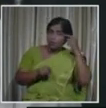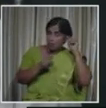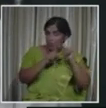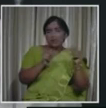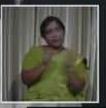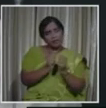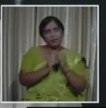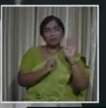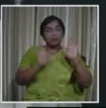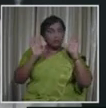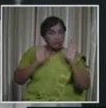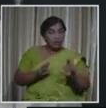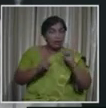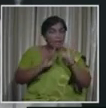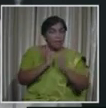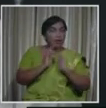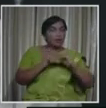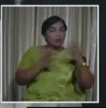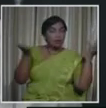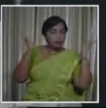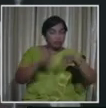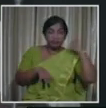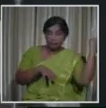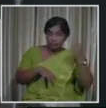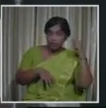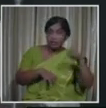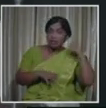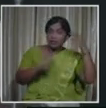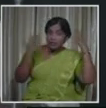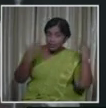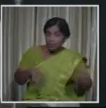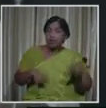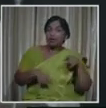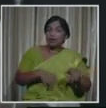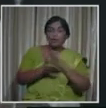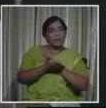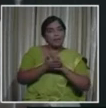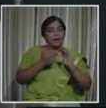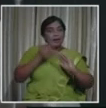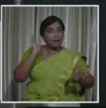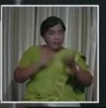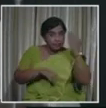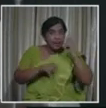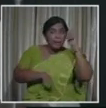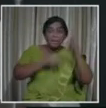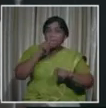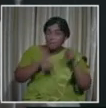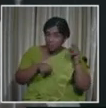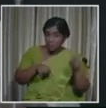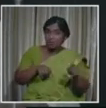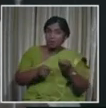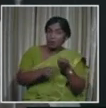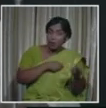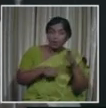කරන්න නමුත් ඒ අරලියගහ මන්දිරේ රැස්වීමට ඇවිල්ලා රැස්වීමෙන් ඉවර වෙලා සාමකාමීව ගෙවල් බලා යන්න හිටපු මිනිසුන්ට එල්ලවෙච්ච